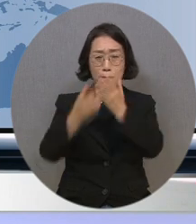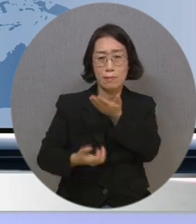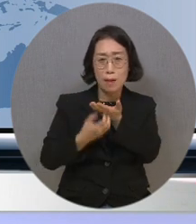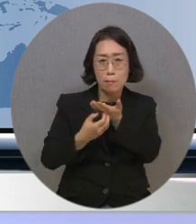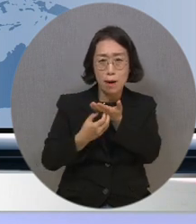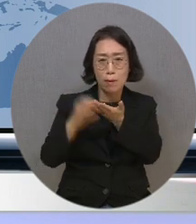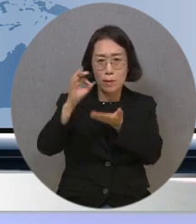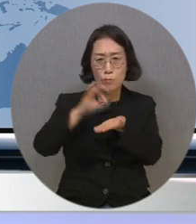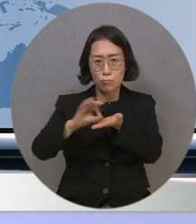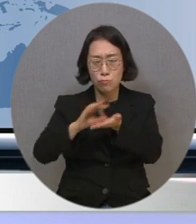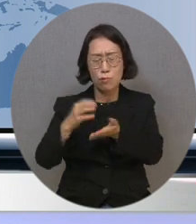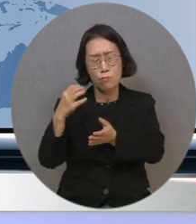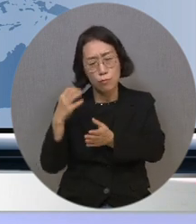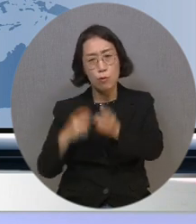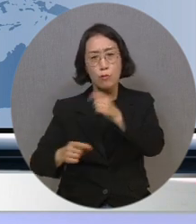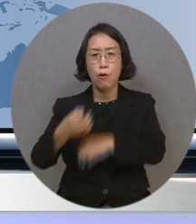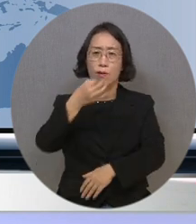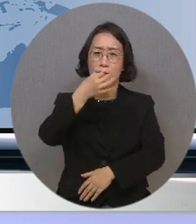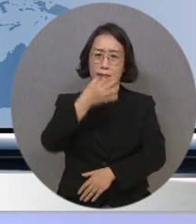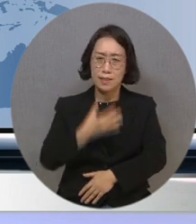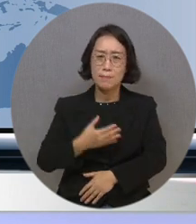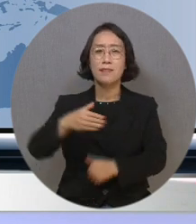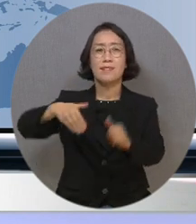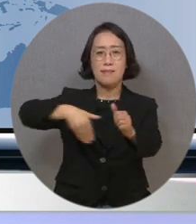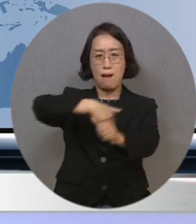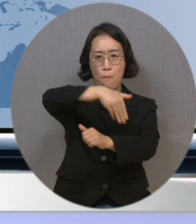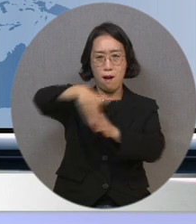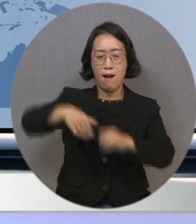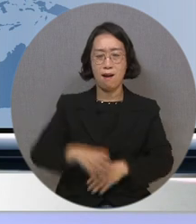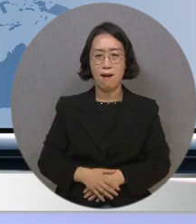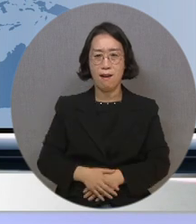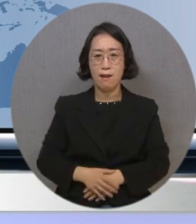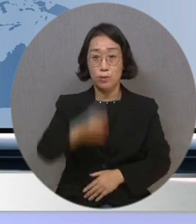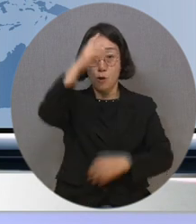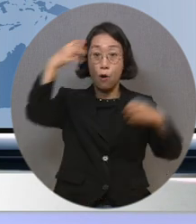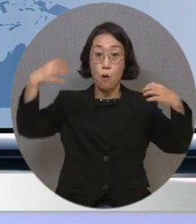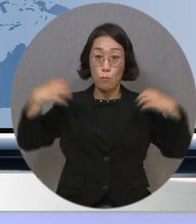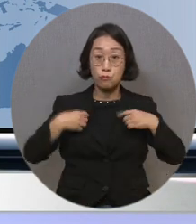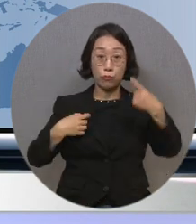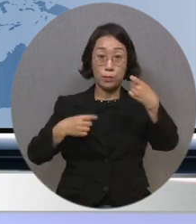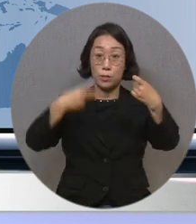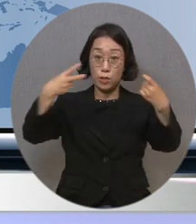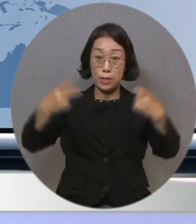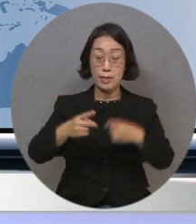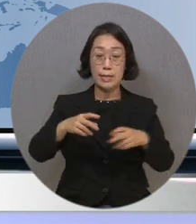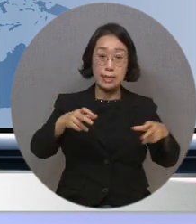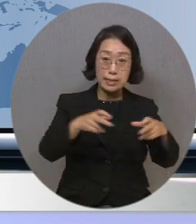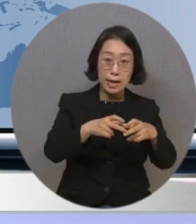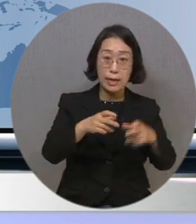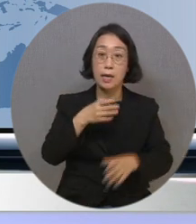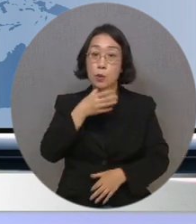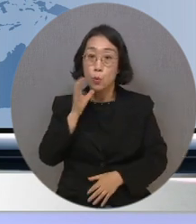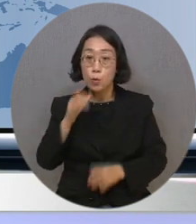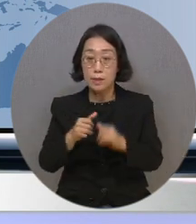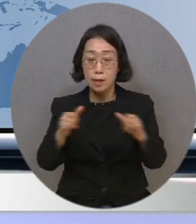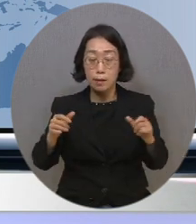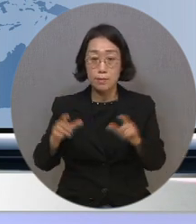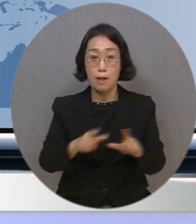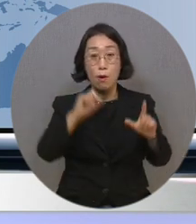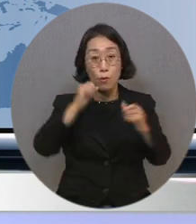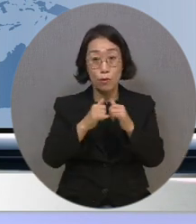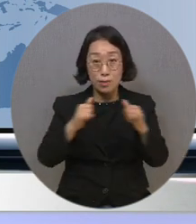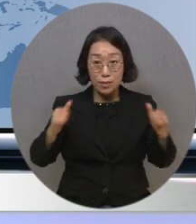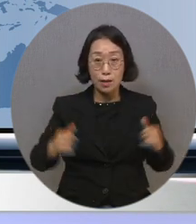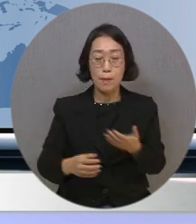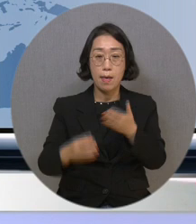그 어떤 바람보다 춥고 매서운데요. 정부는 지난 2일 장애인과 노인 등 취약계층의 겨울철